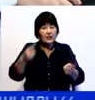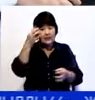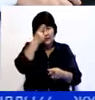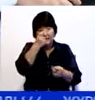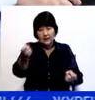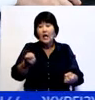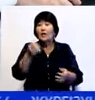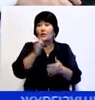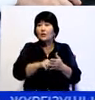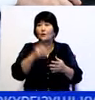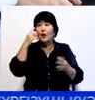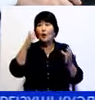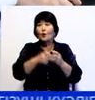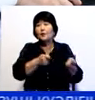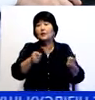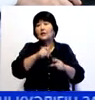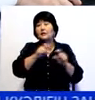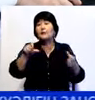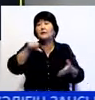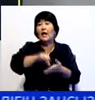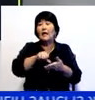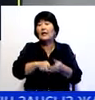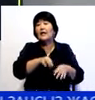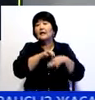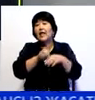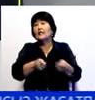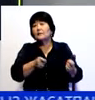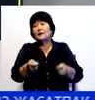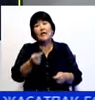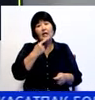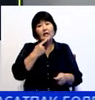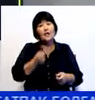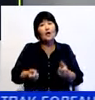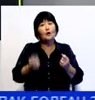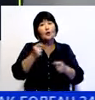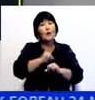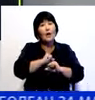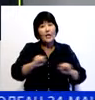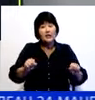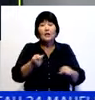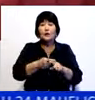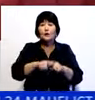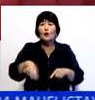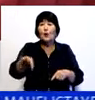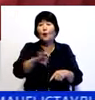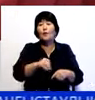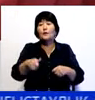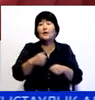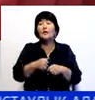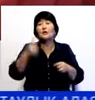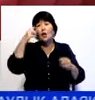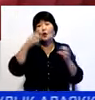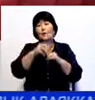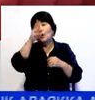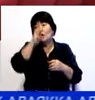салды. Себебі көмір жеткізуші мекемелер арасында тасымал мәселесінде қиындық туындамауы қажет. Сондықтан облыс әкімі көмірдің 3 айлық